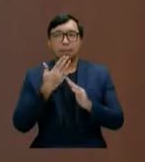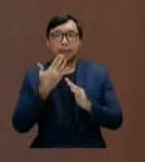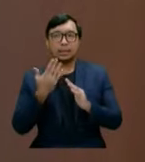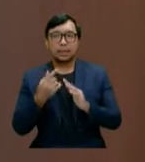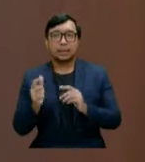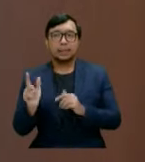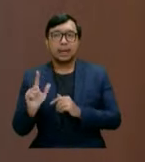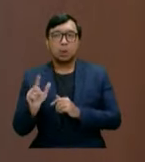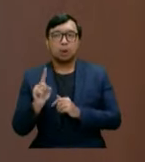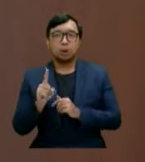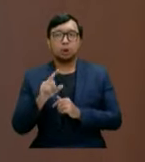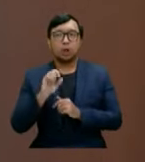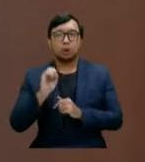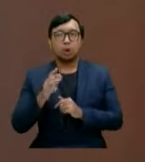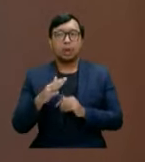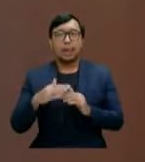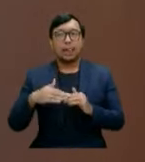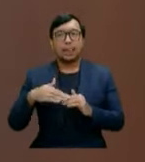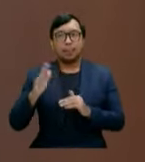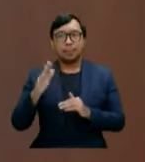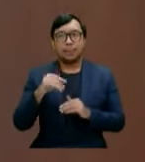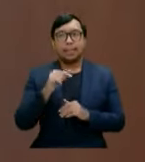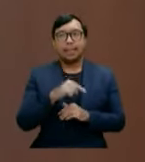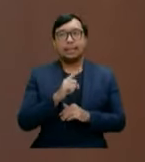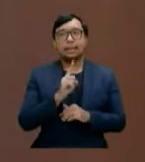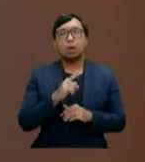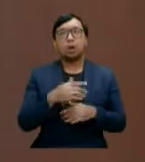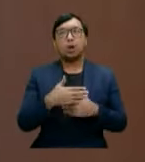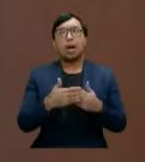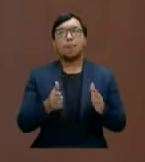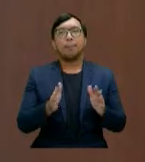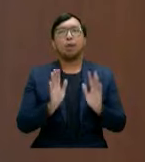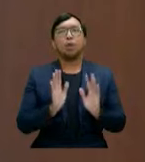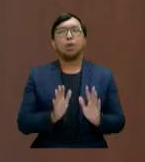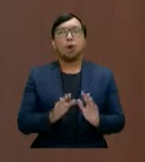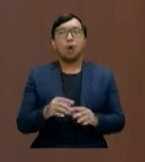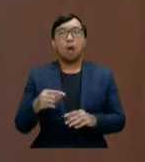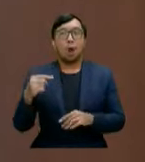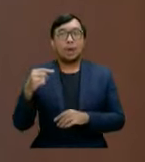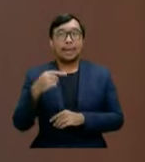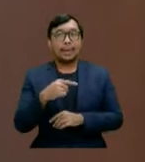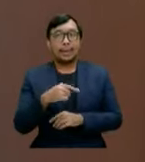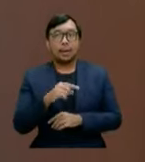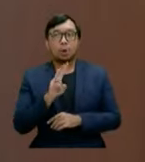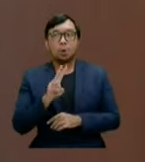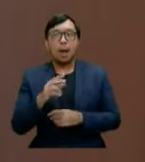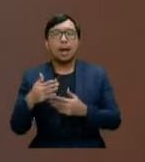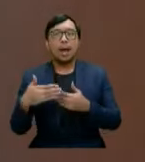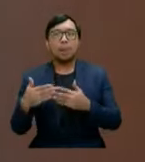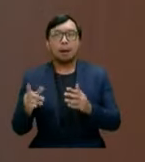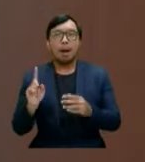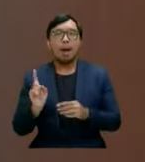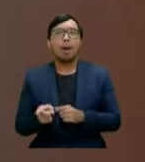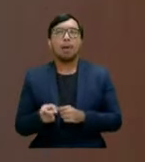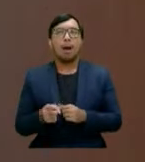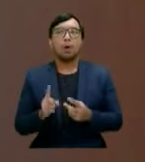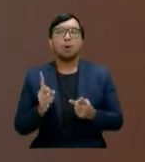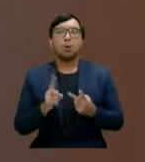1 juta lebih, itu kan cuma satu kamar, ya nggak? Tapi ini kan ada dua kamar, dapat